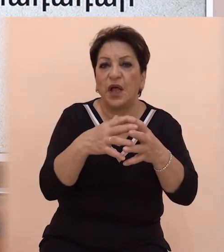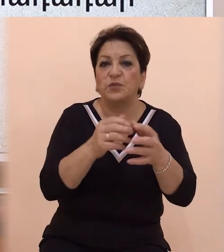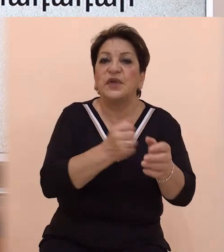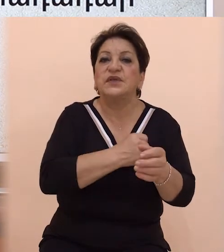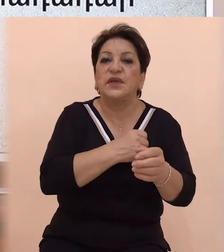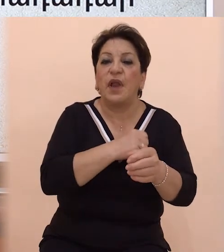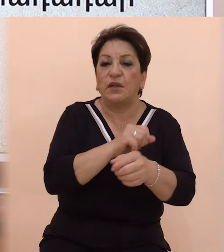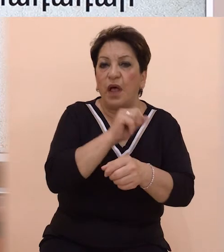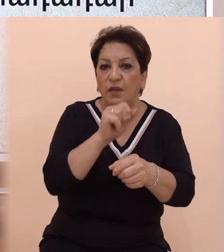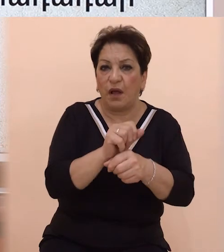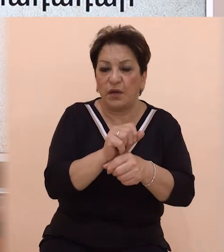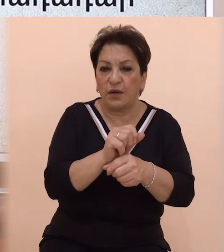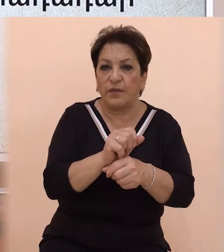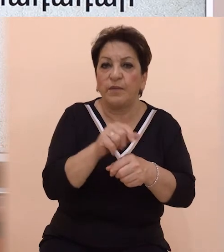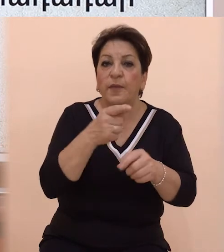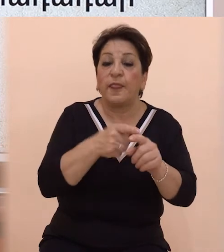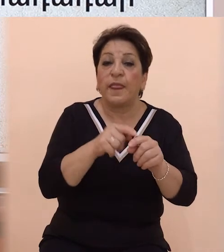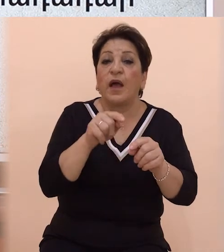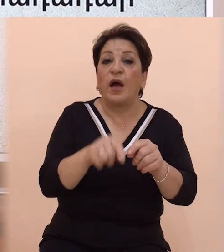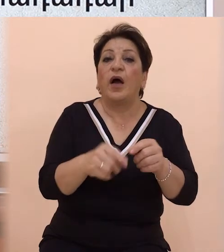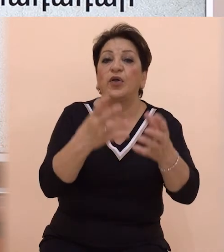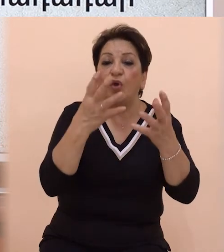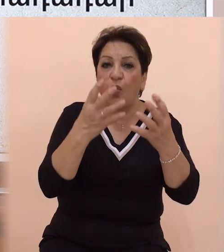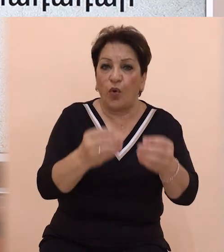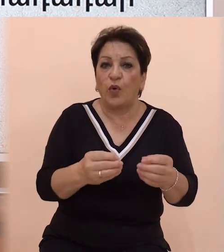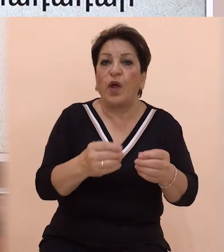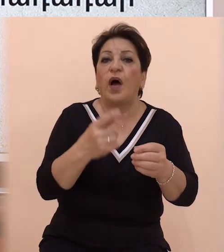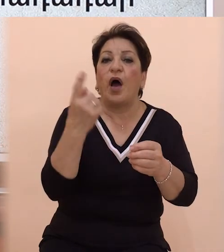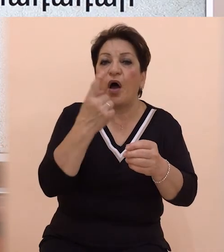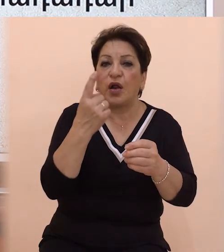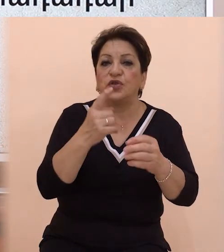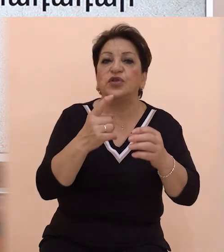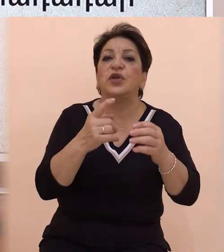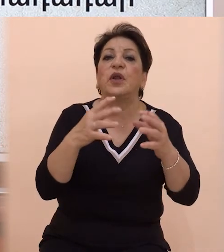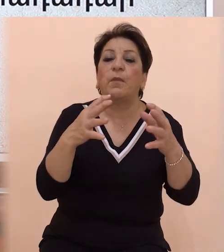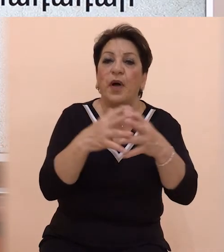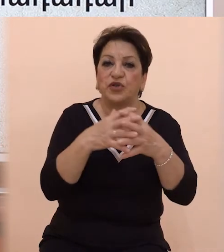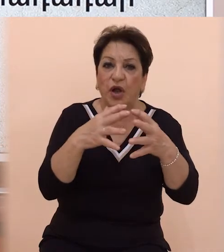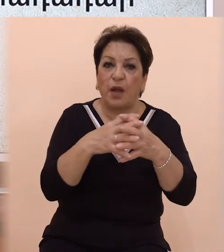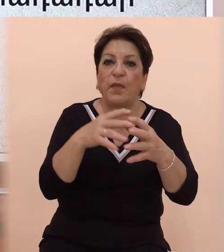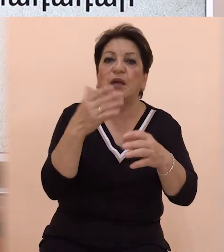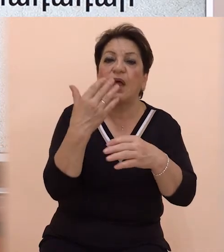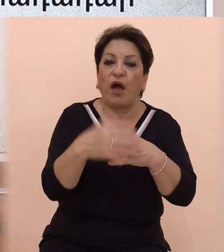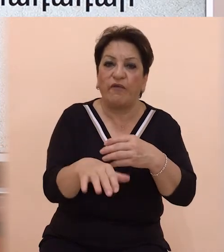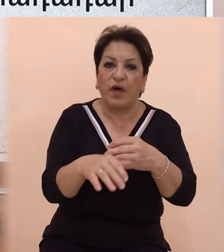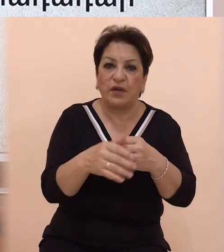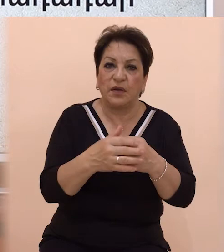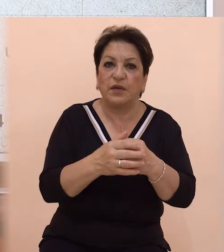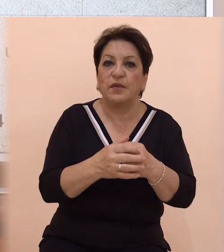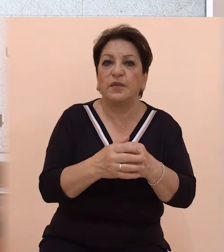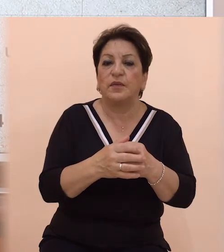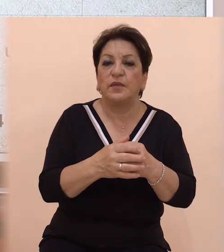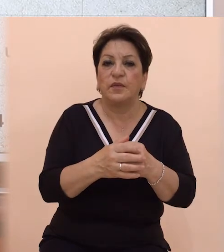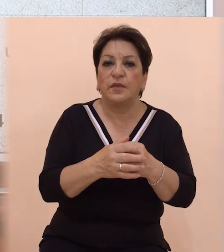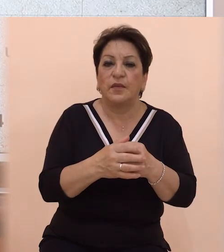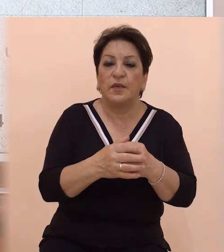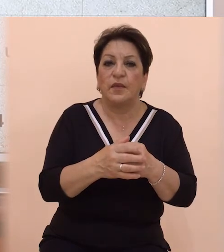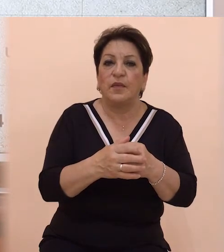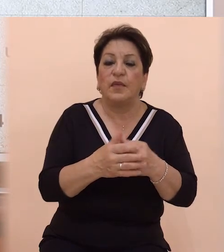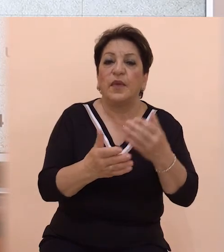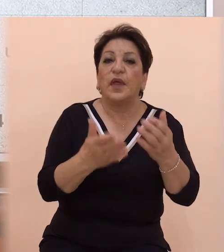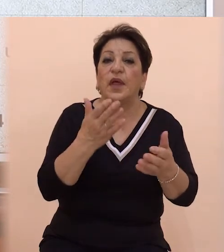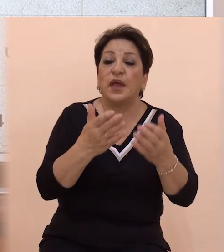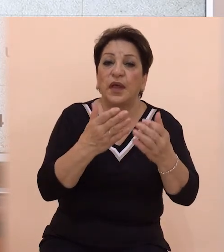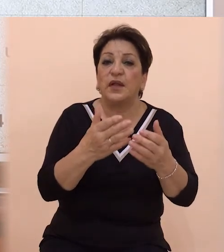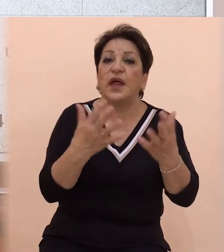զինադաթար։ Այս գորն էլ համարվում է առաջին աշխարամարդի ավարդի որ։ Եթե